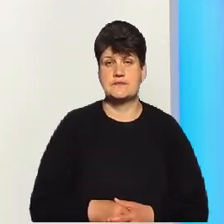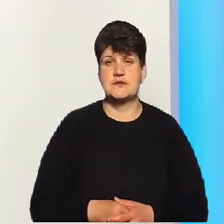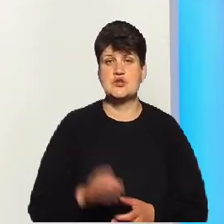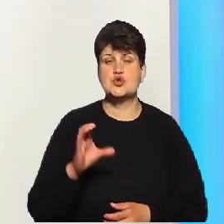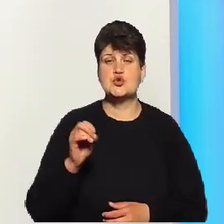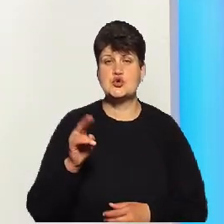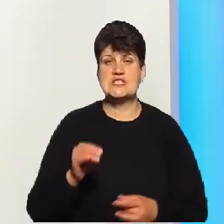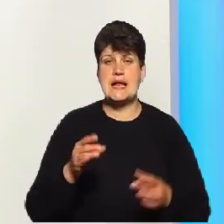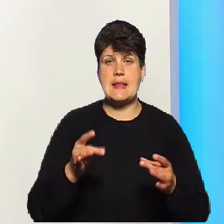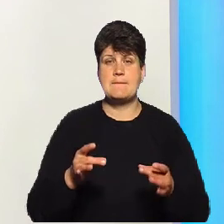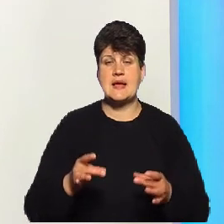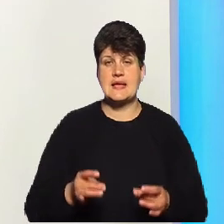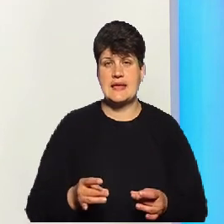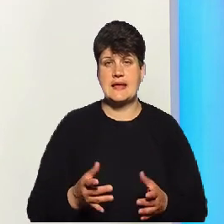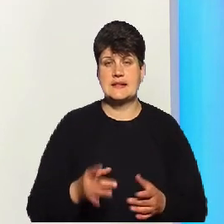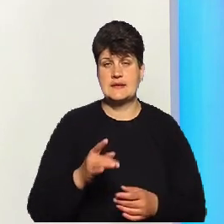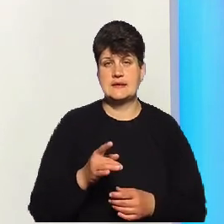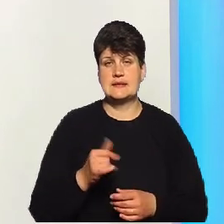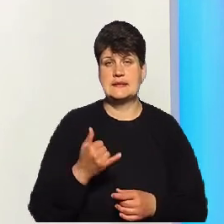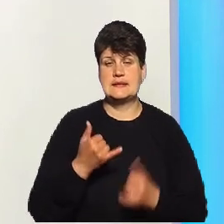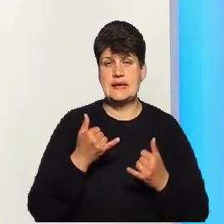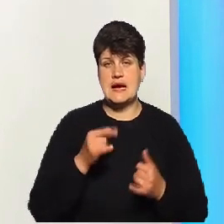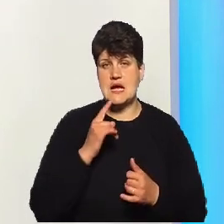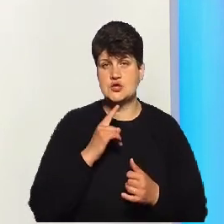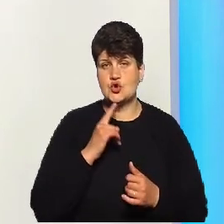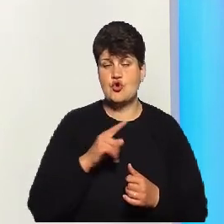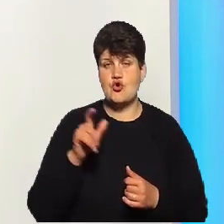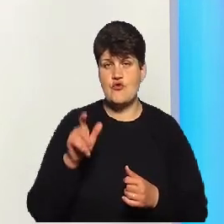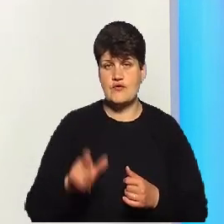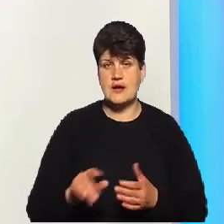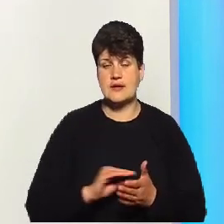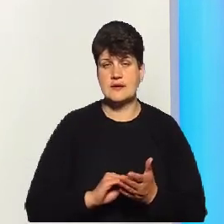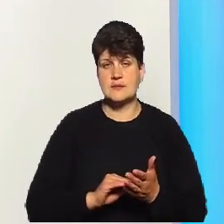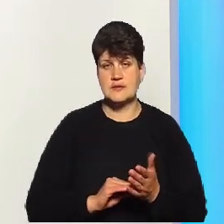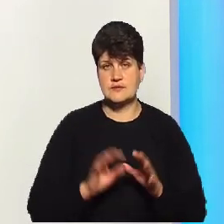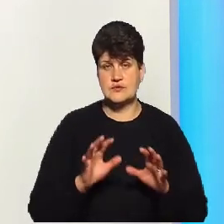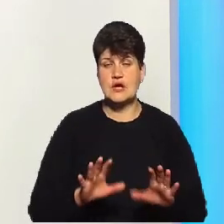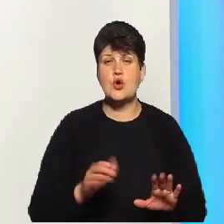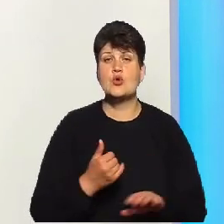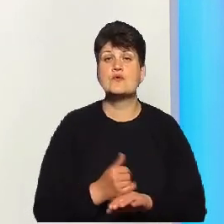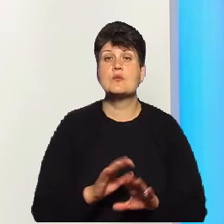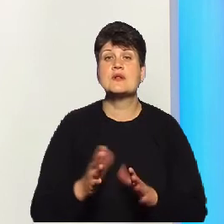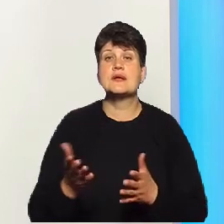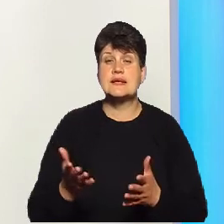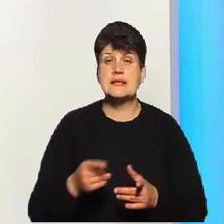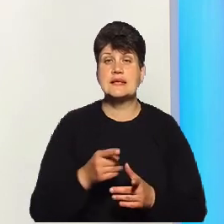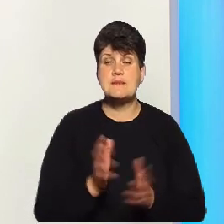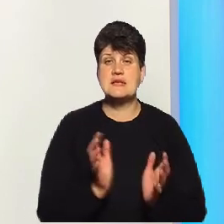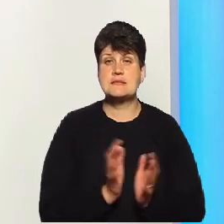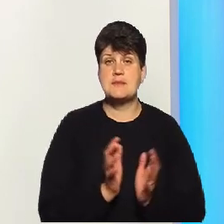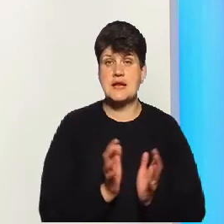пакет для строковика, він чітко прописаний в законодавстві. Ну, основні які моменти? За ними зберігаються, якщо